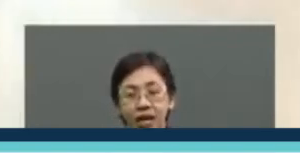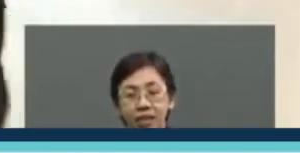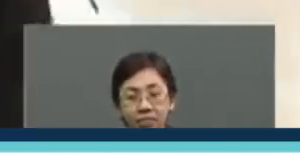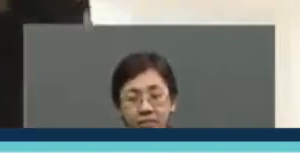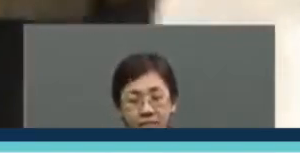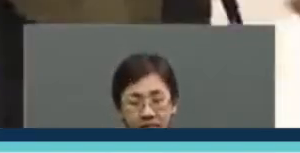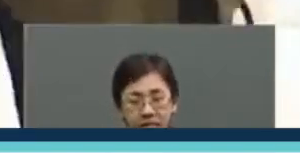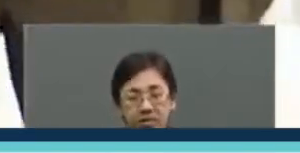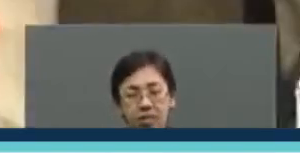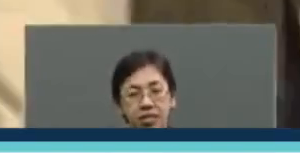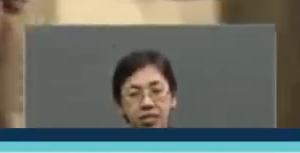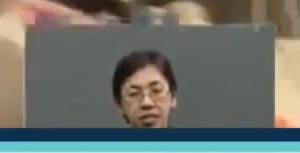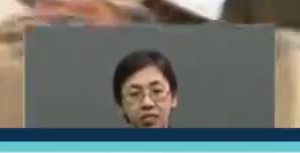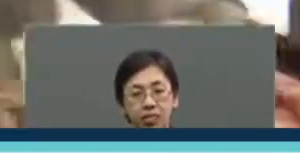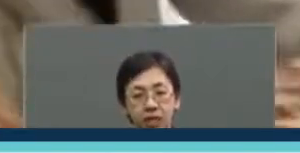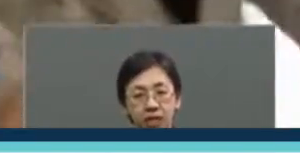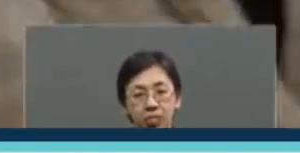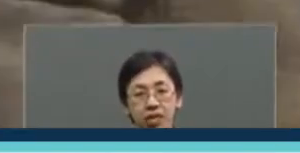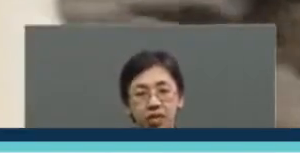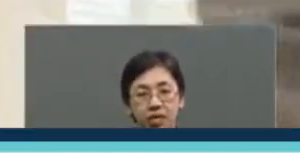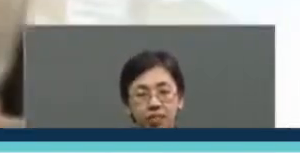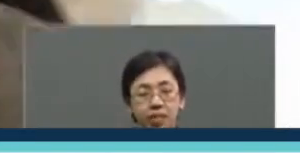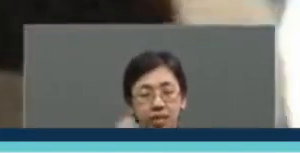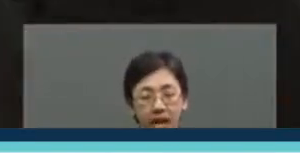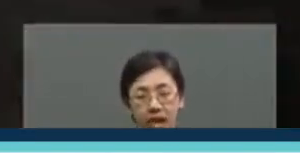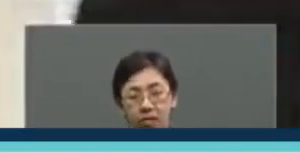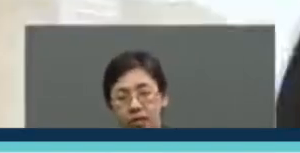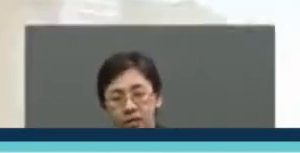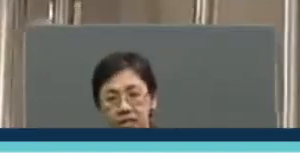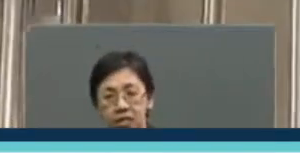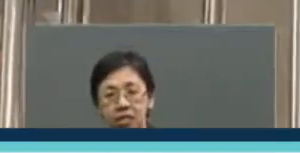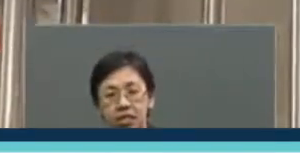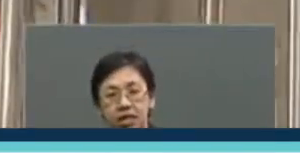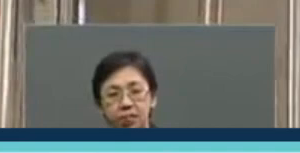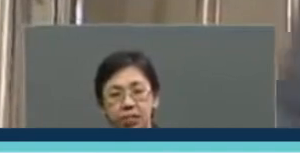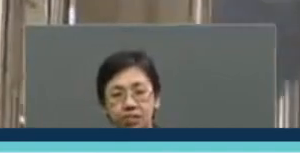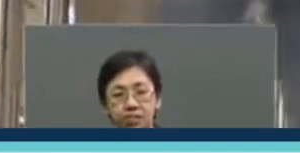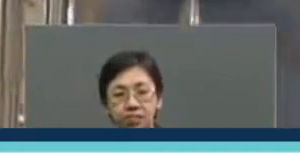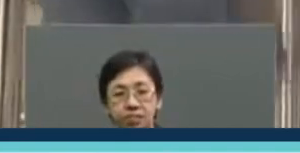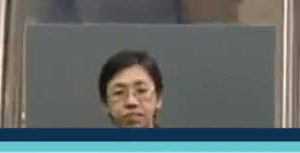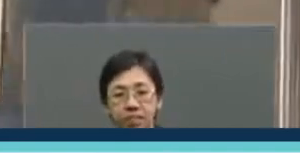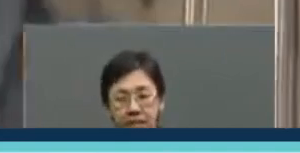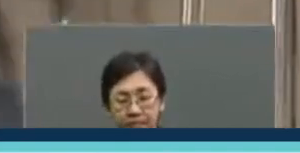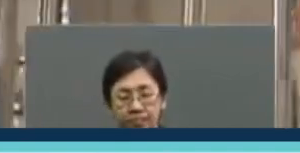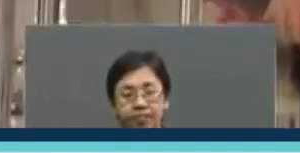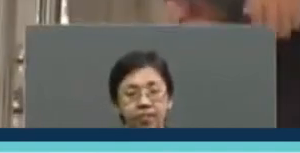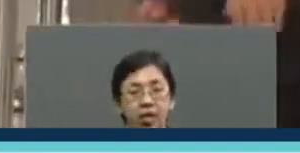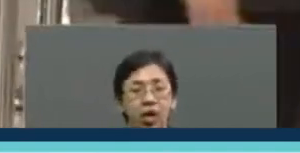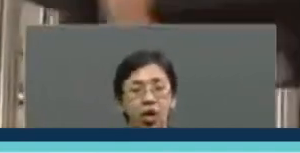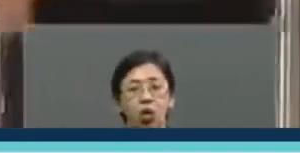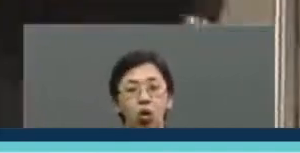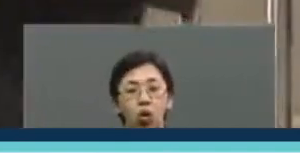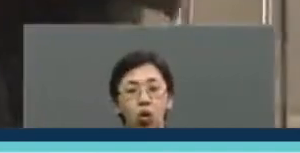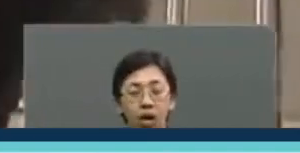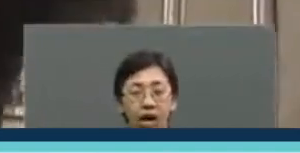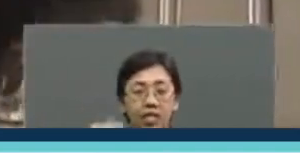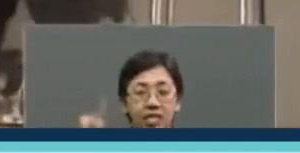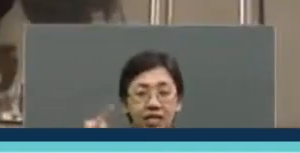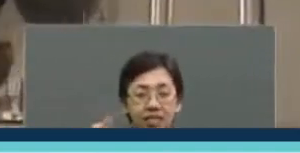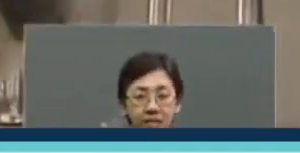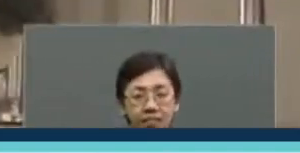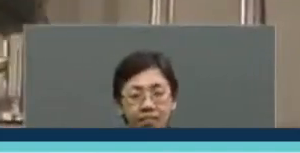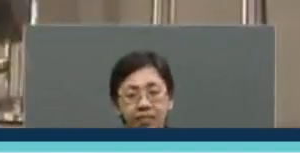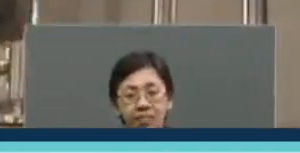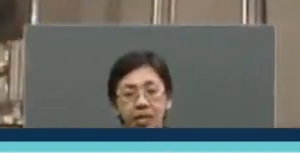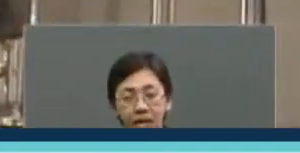ะครับการที่มีนโยบายมาตรการของฟรีวีซ่าถาวรเนี่ยจะส่งเสริมให้การท่องเที่ยวของนักท่องเที่ยวจีนมาไทยเนี่ยเพิ่มมากขึ้นนะครับ